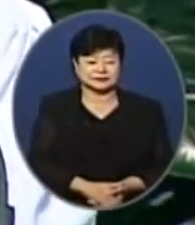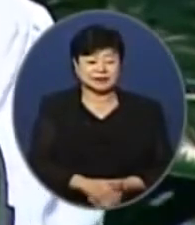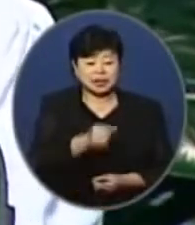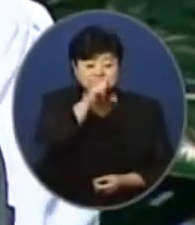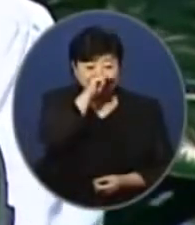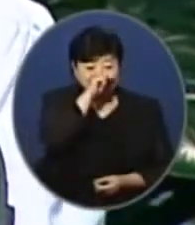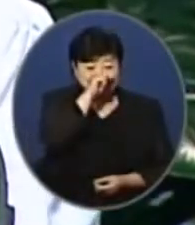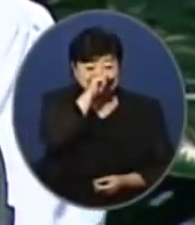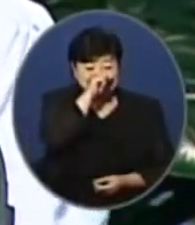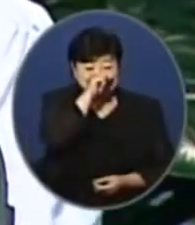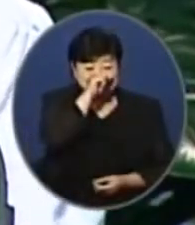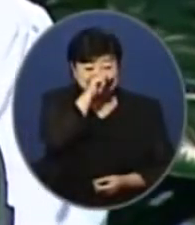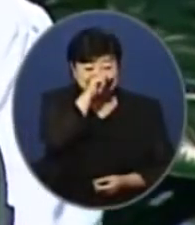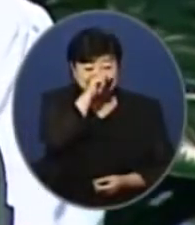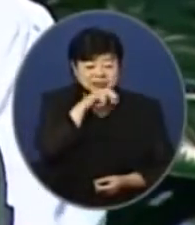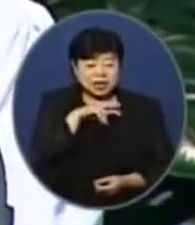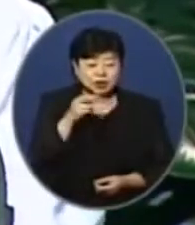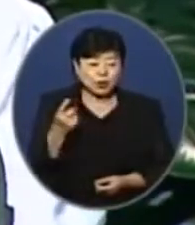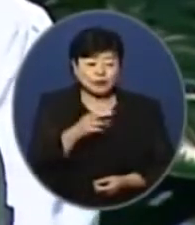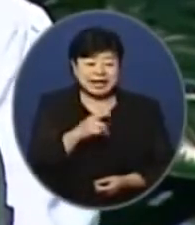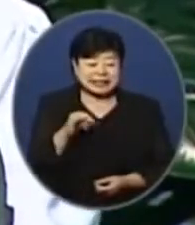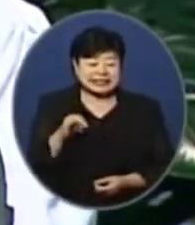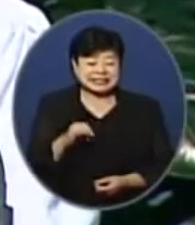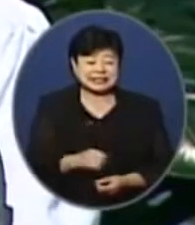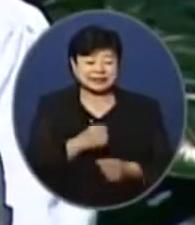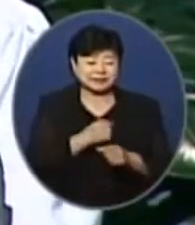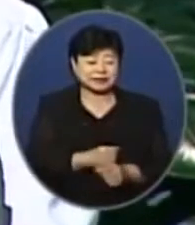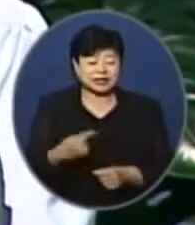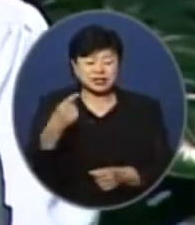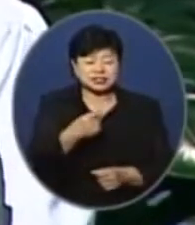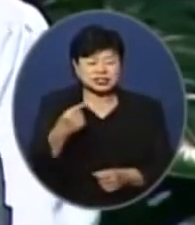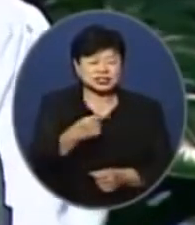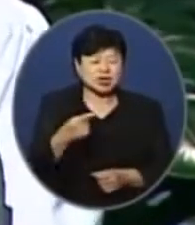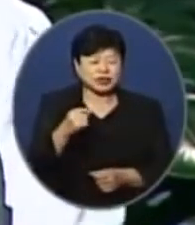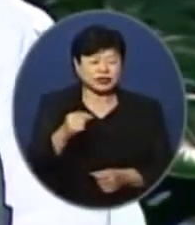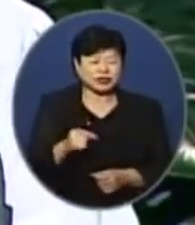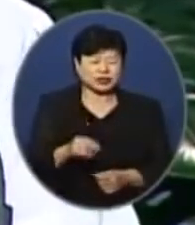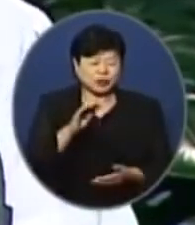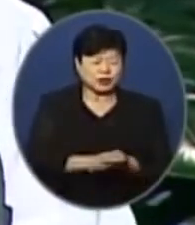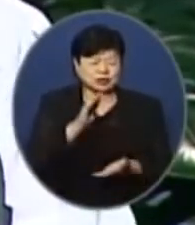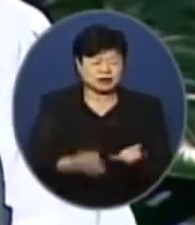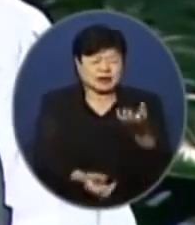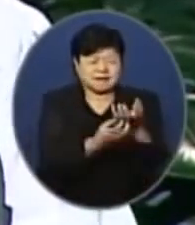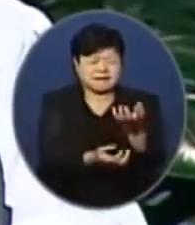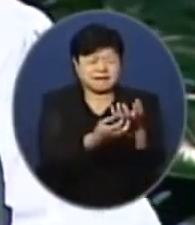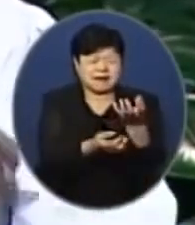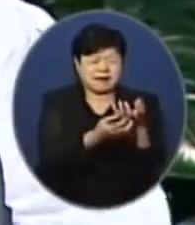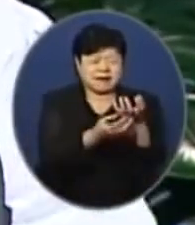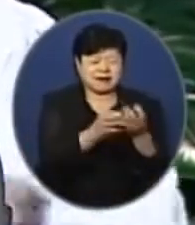좋은 도자기를 만들려면 1000도 이상의 불에 오랫동안 잘 구워야 됩니다.